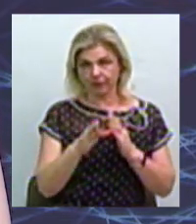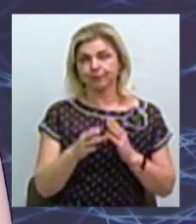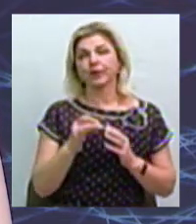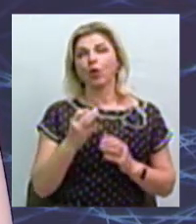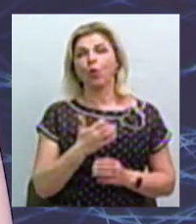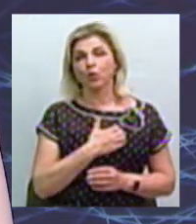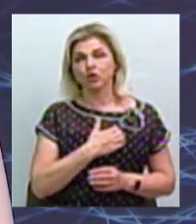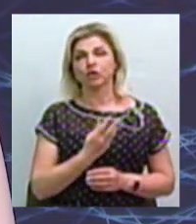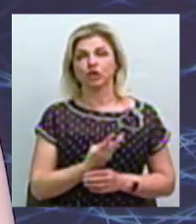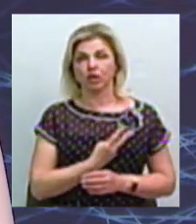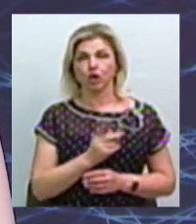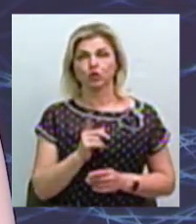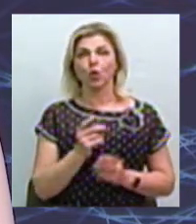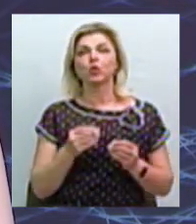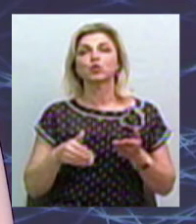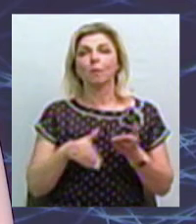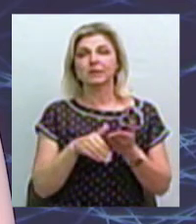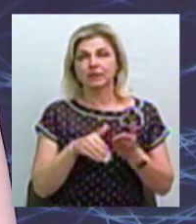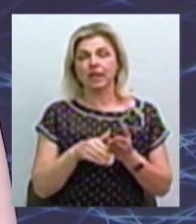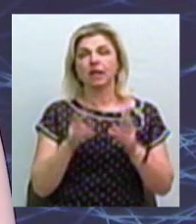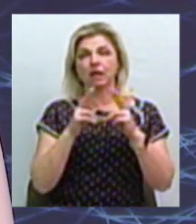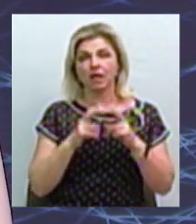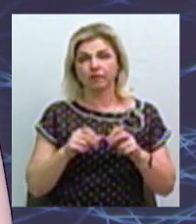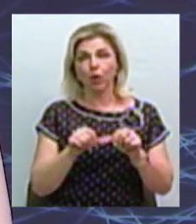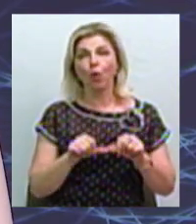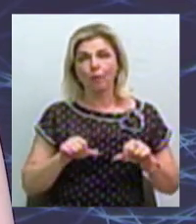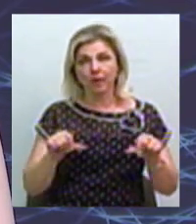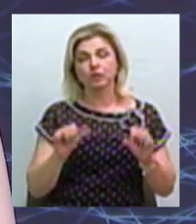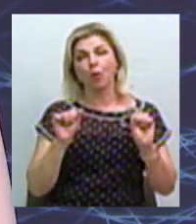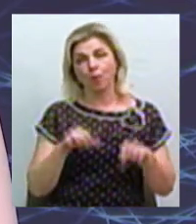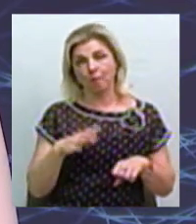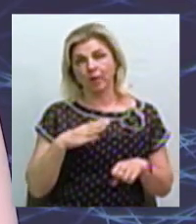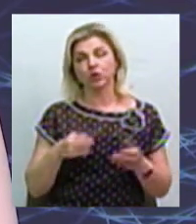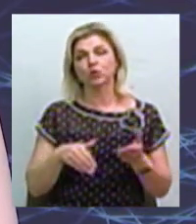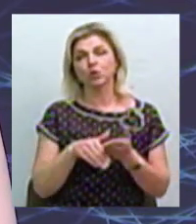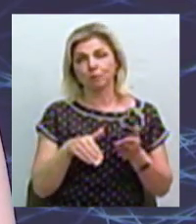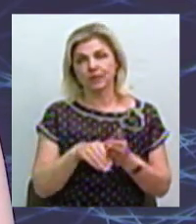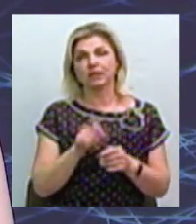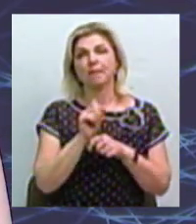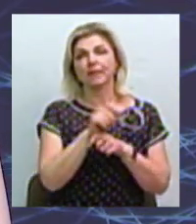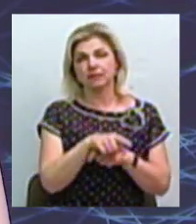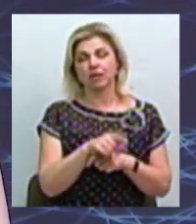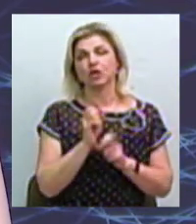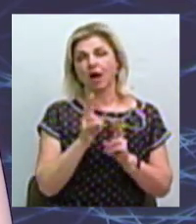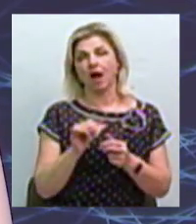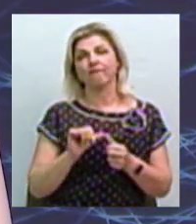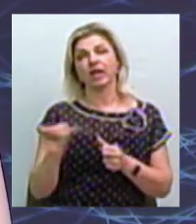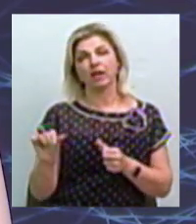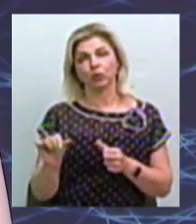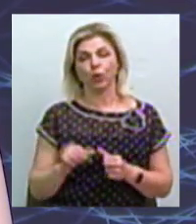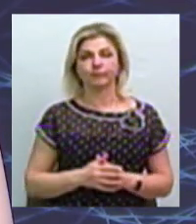би бажання, щоб субсидію розглядали комісійно, можливо, субсидію було б призначено як виняток рішенням комісії. А